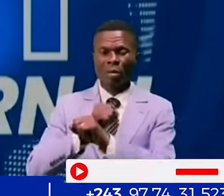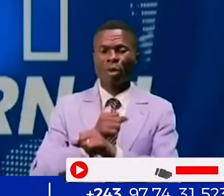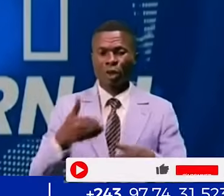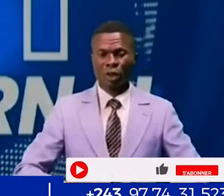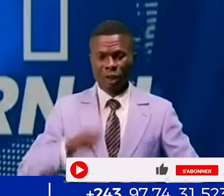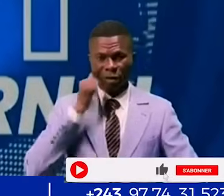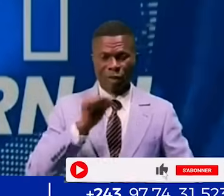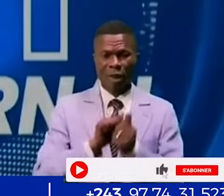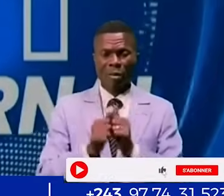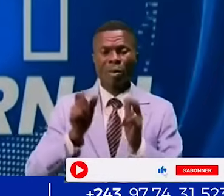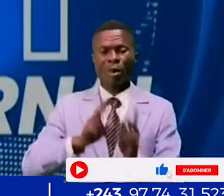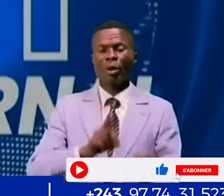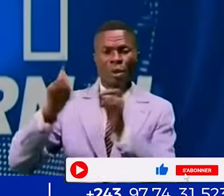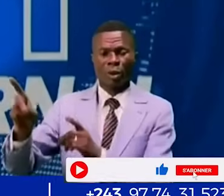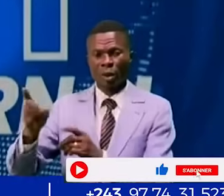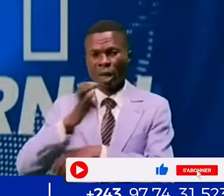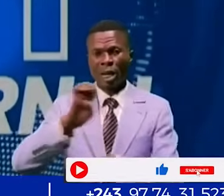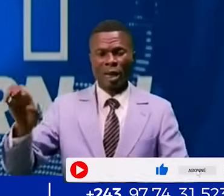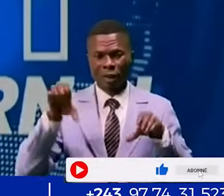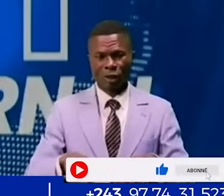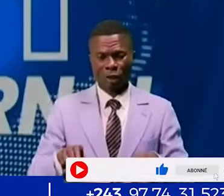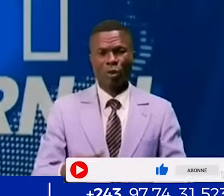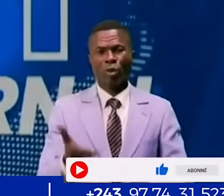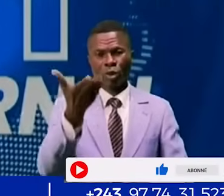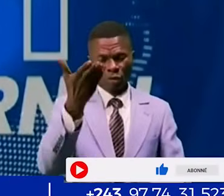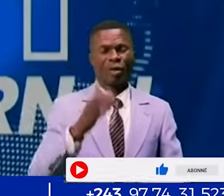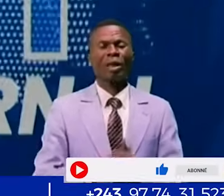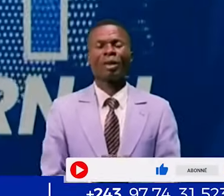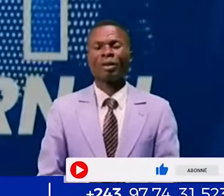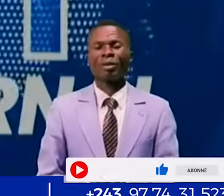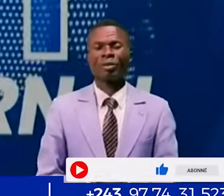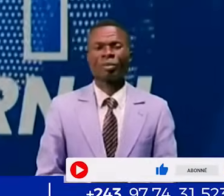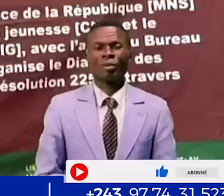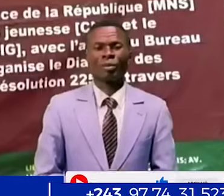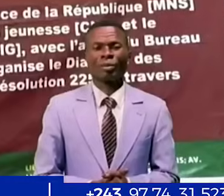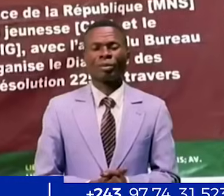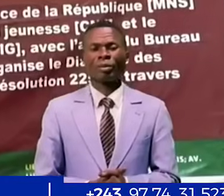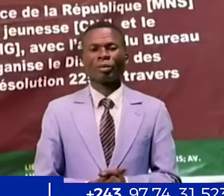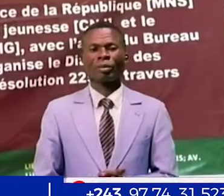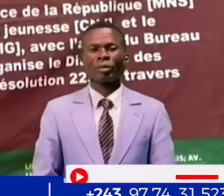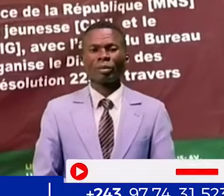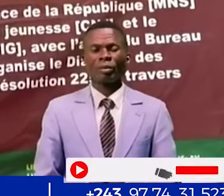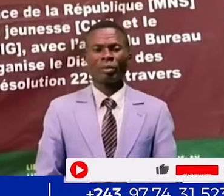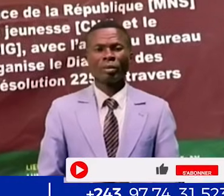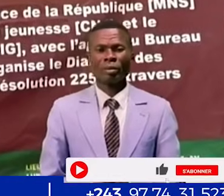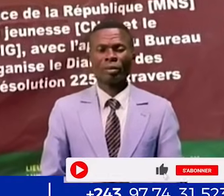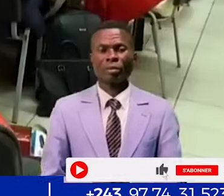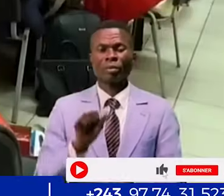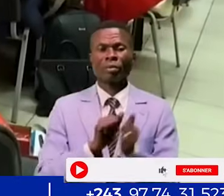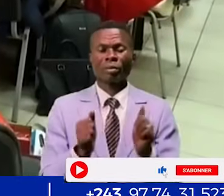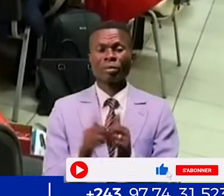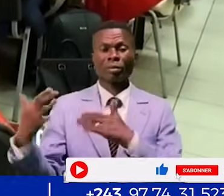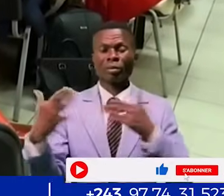filles dans les camps de déplacés à l'est du pays. Reportage Anastasie Doumbou, Tony Djuma. La situation